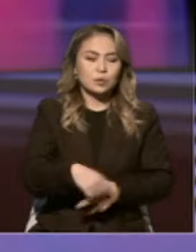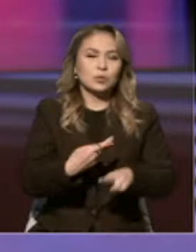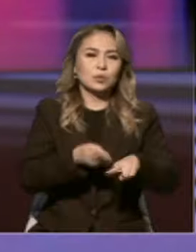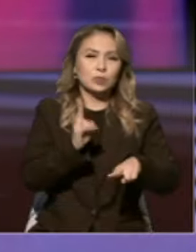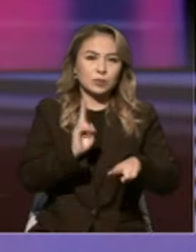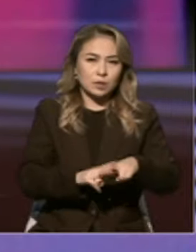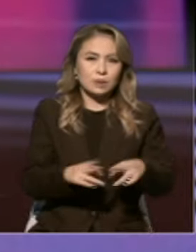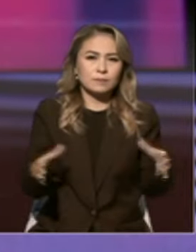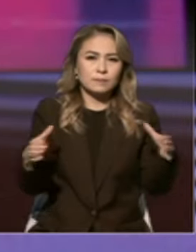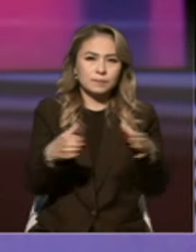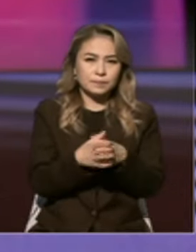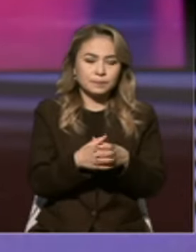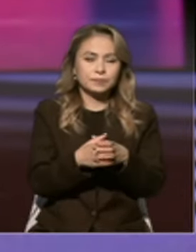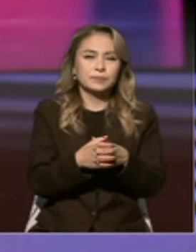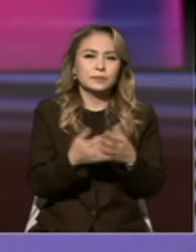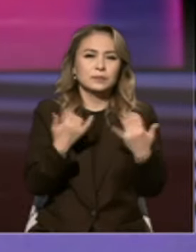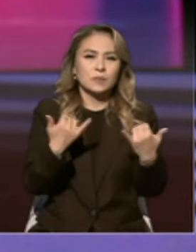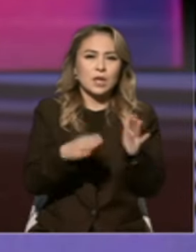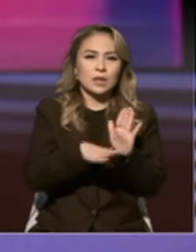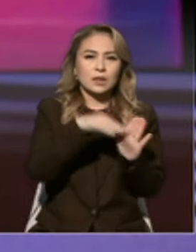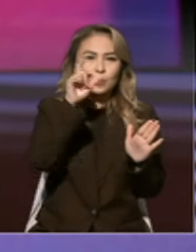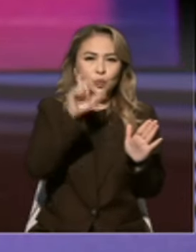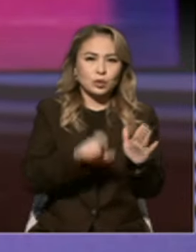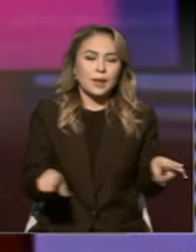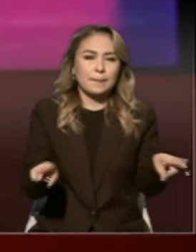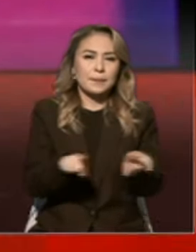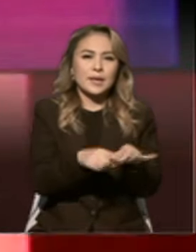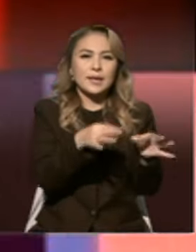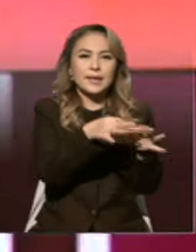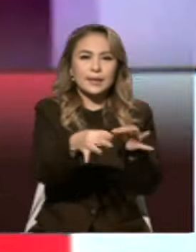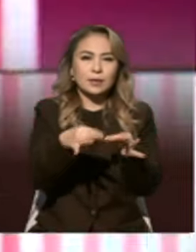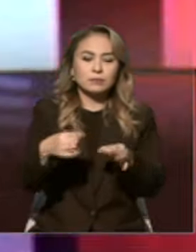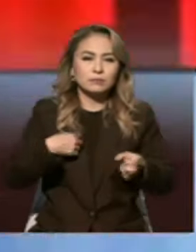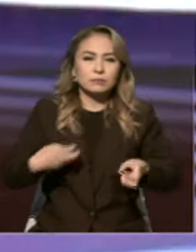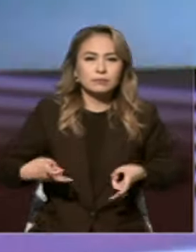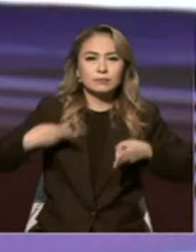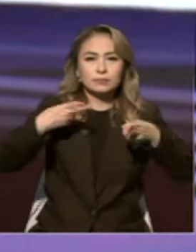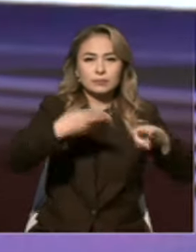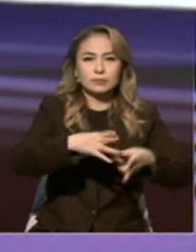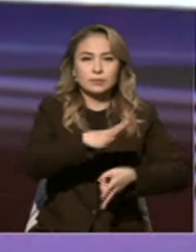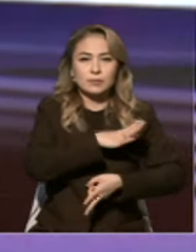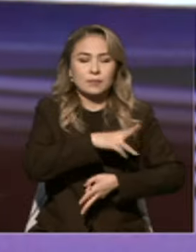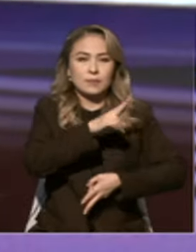енді біз депутат ретінде сол региондарда менде болып келдім, басқа